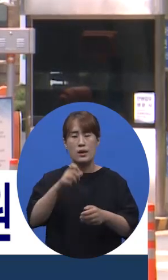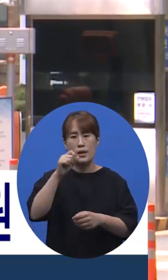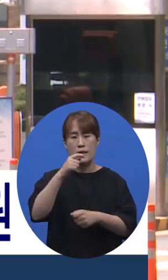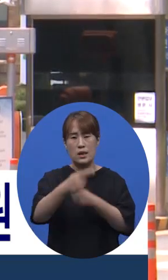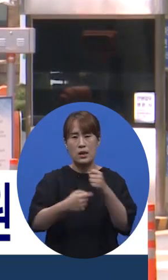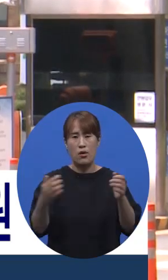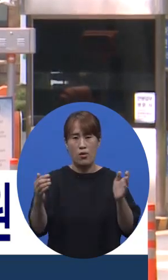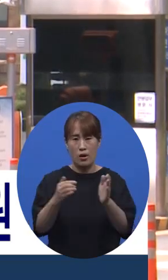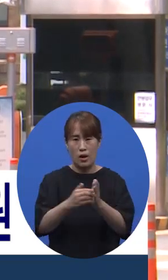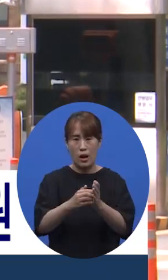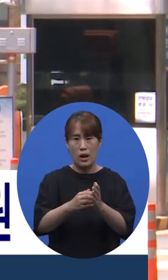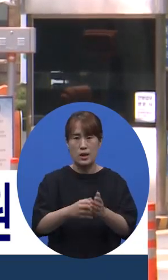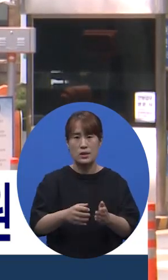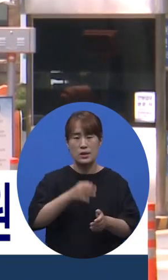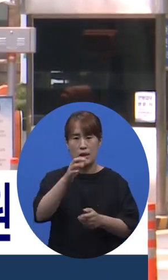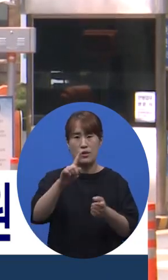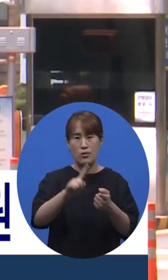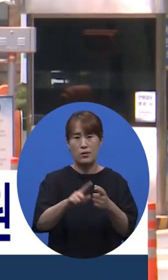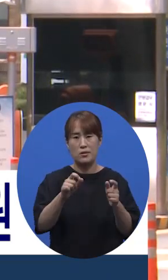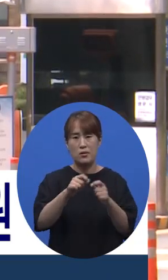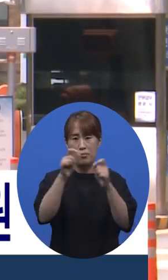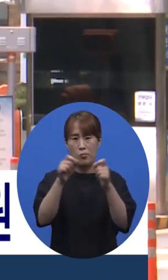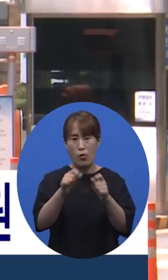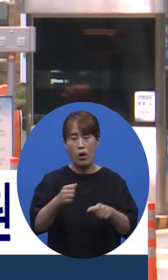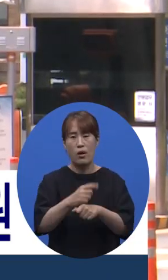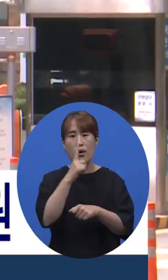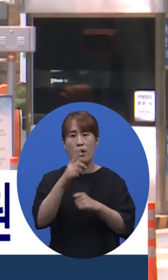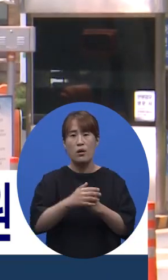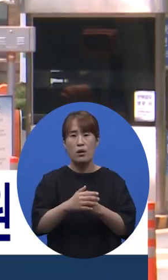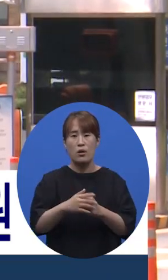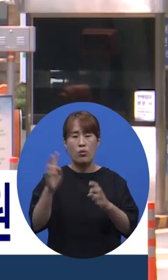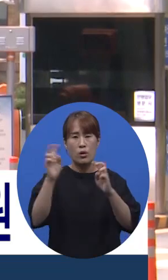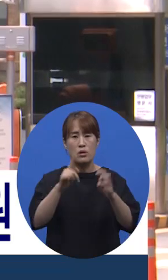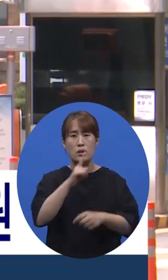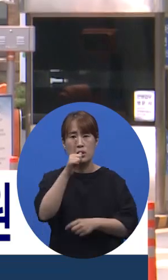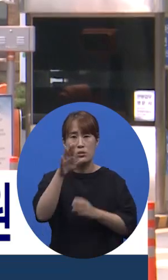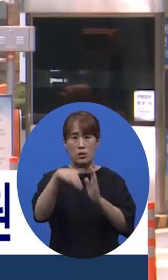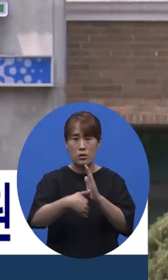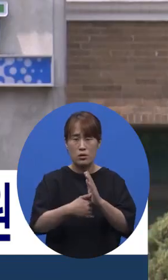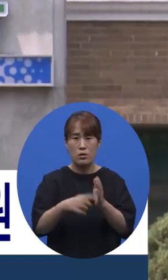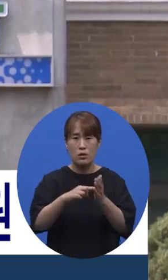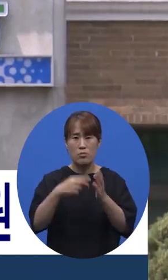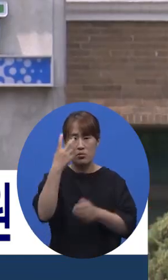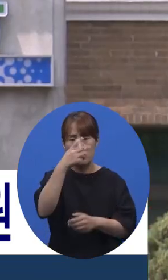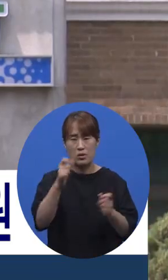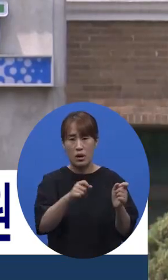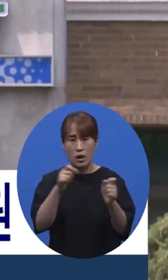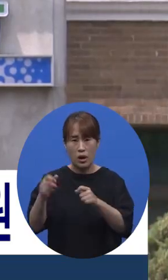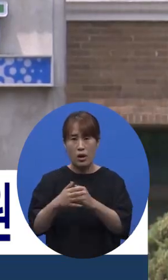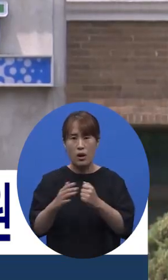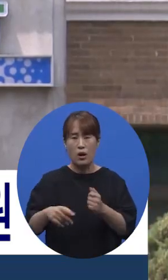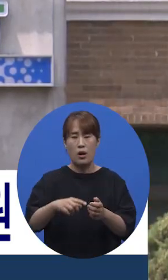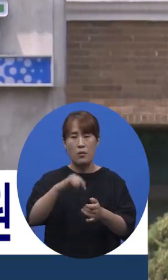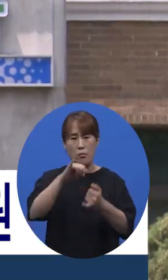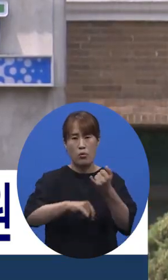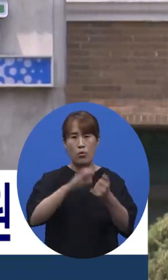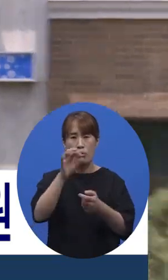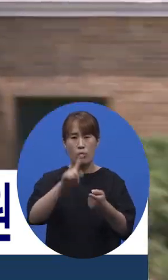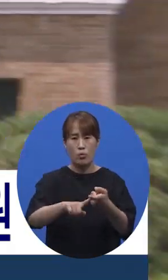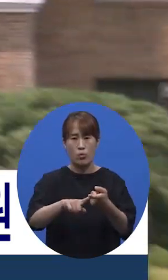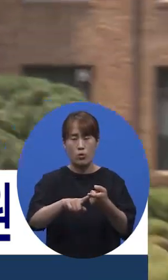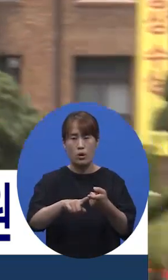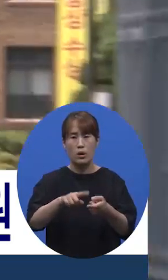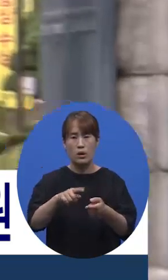최대 1년까지 징수를 유해 해주기로 했습니다 아울러 기업이 신청한 경우 세무조사 연기 체납액 에